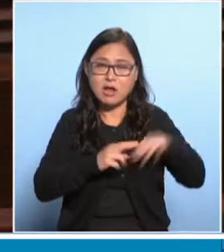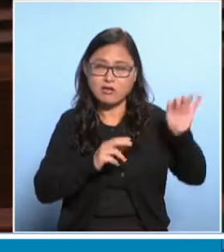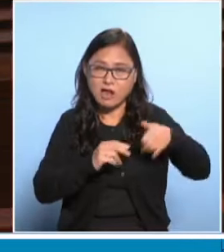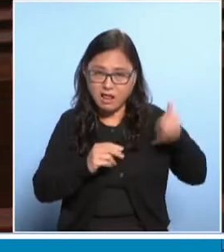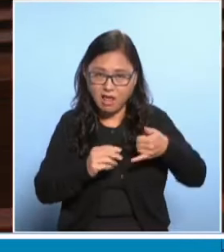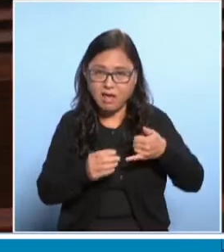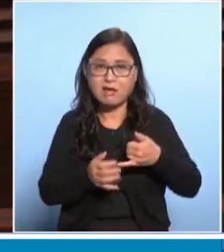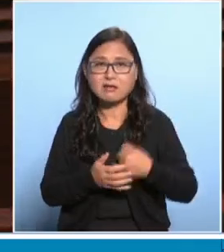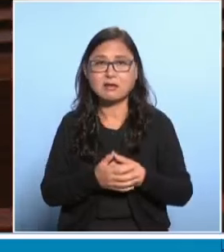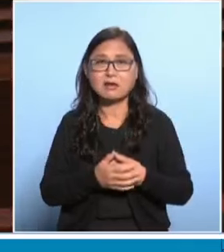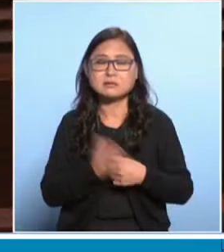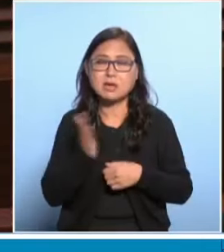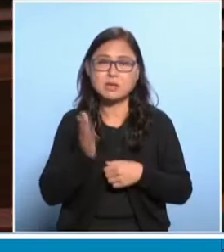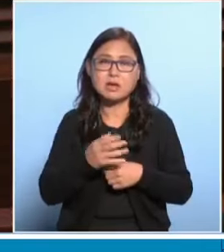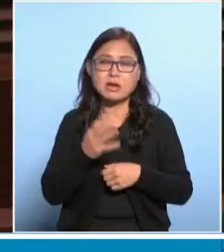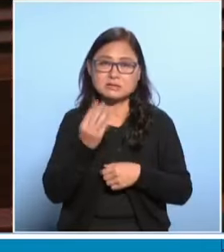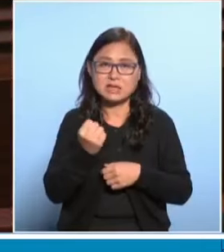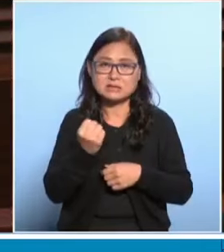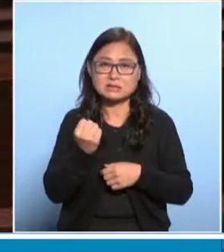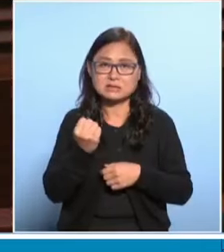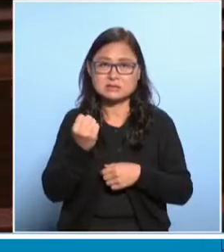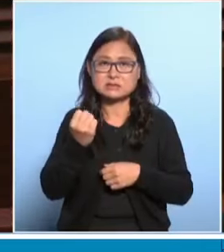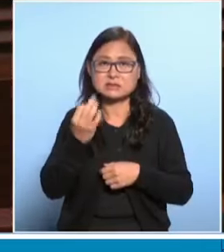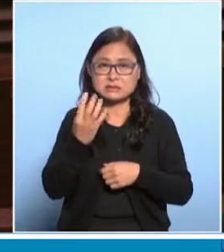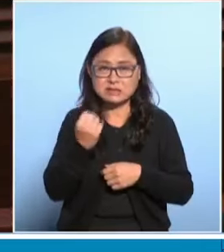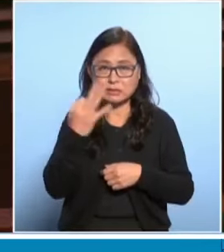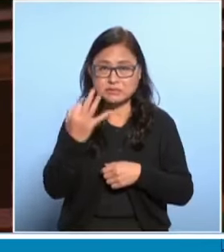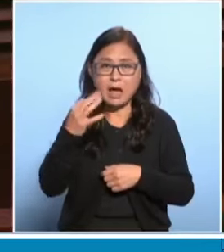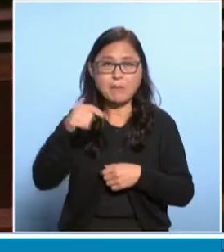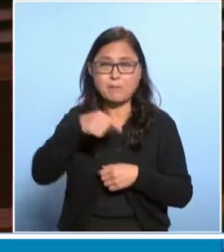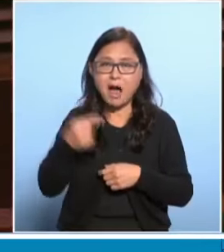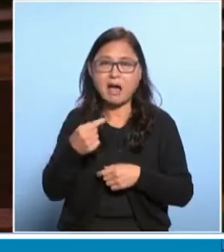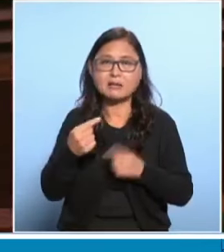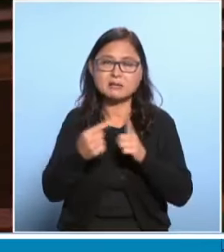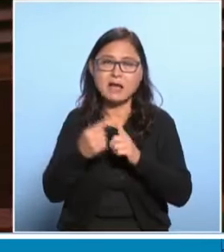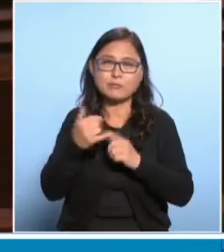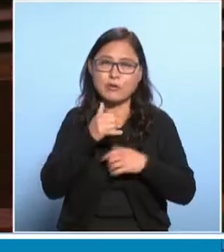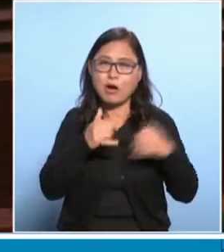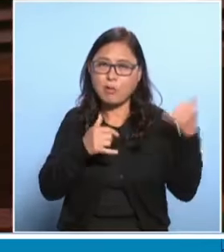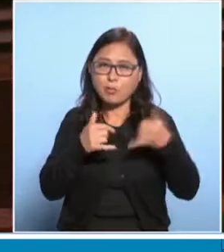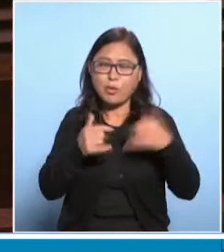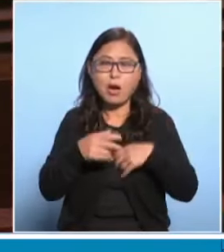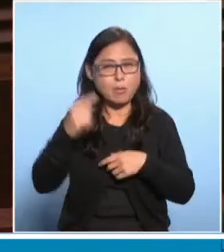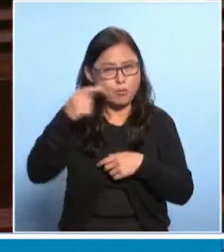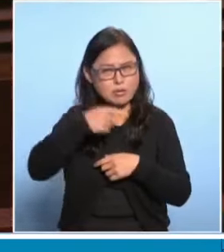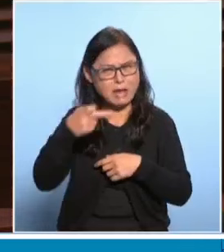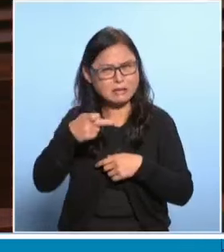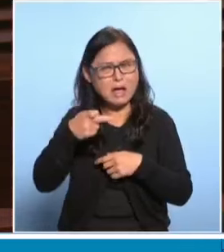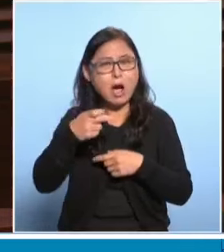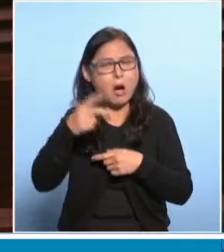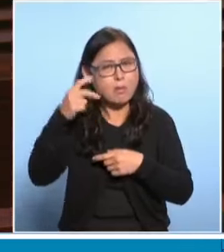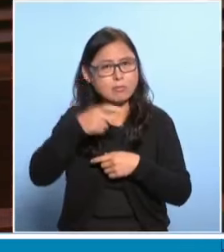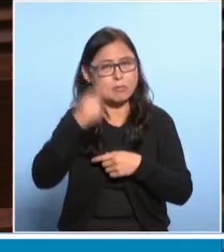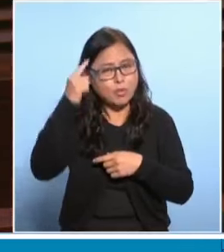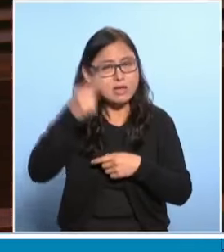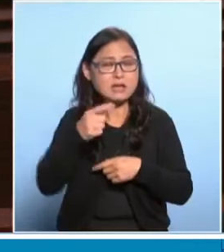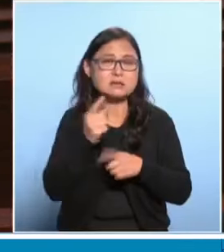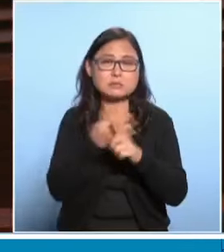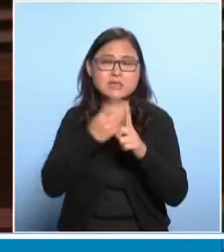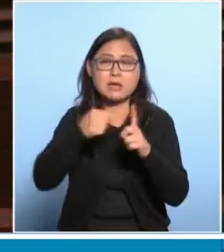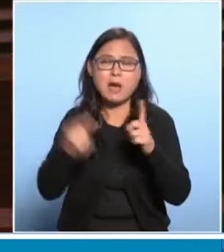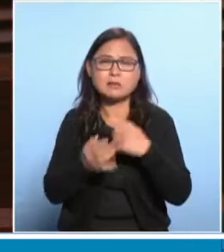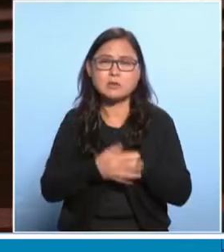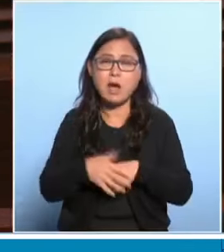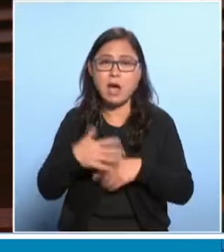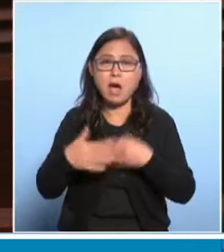內地旅客訪港是大約43萬人次，平均每一日是超過14萬人次，較同年五一黃